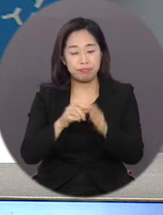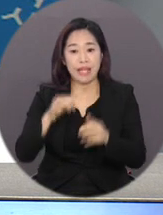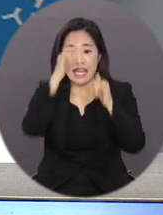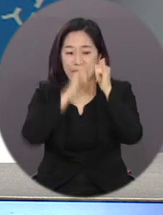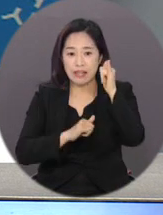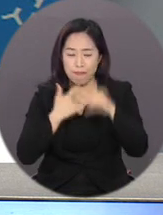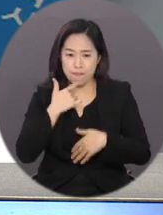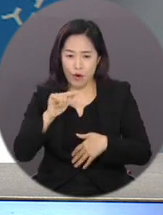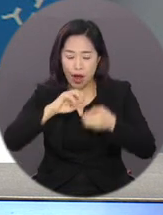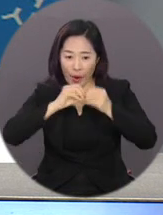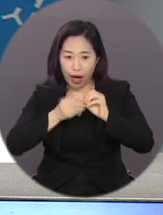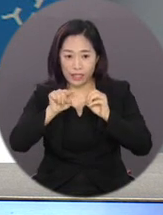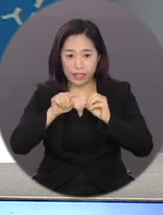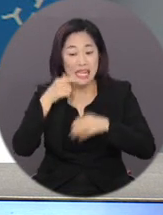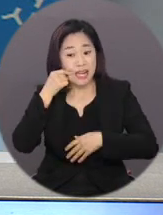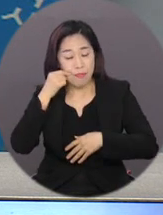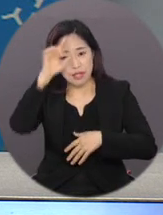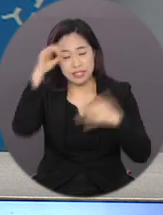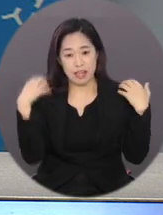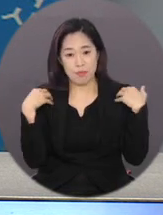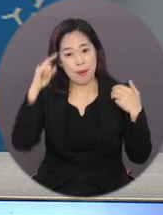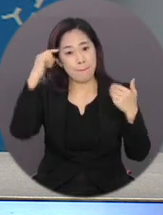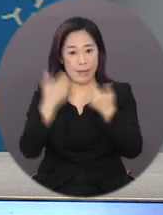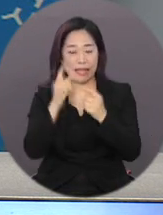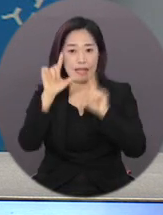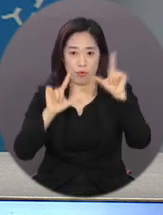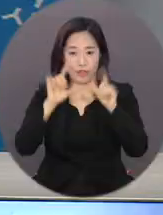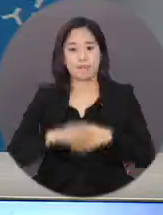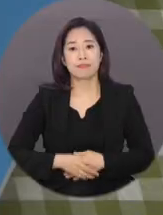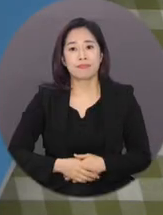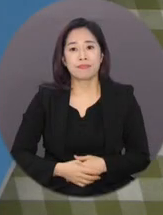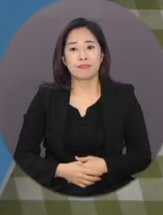왜곡하는 일본 정부와 대비되는 모습입니다. 보도에 송정근 기자입니다.